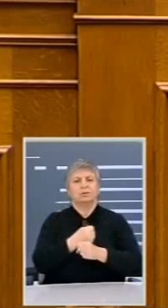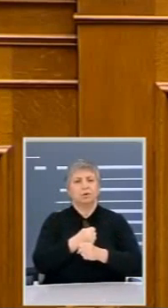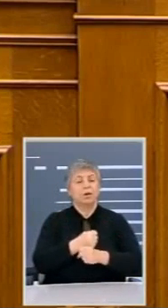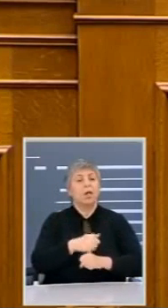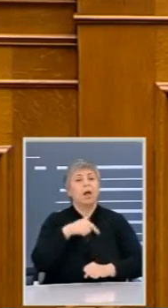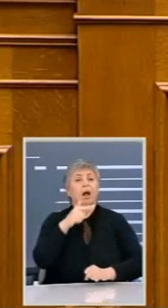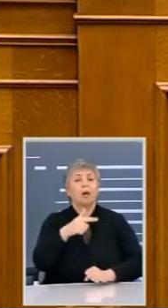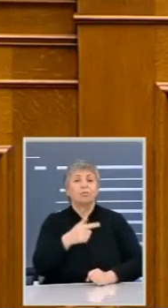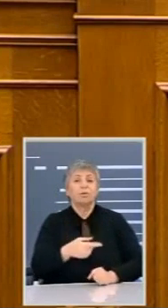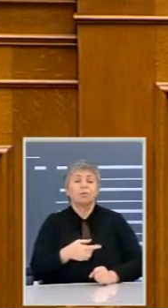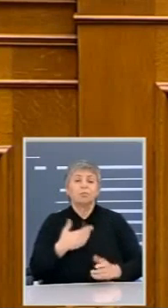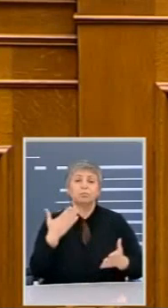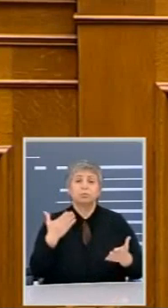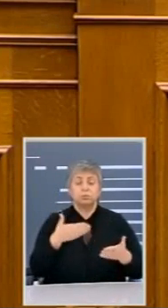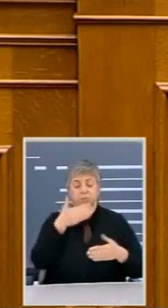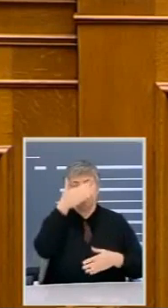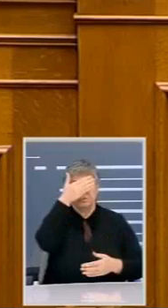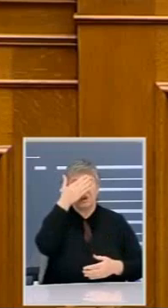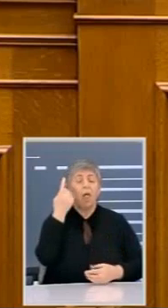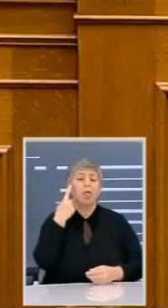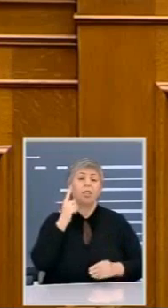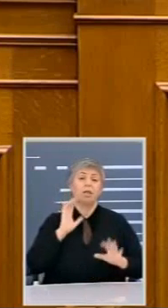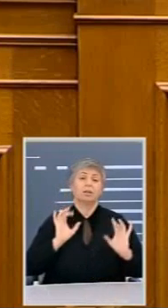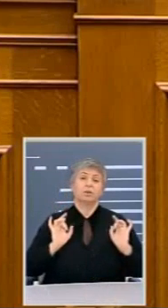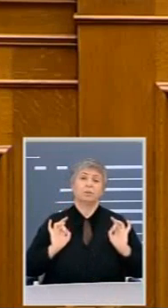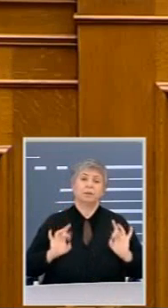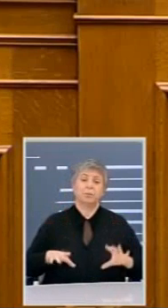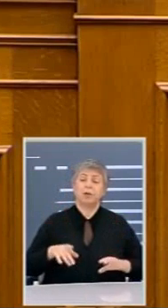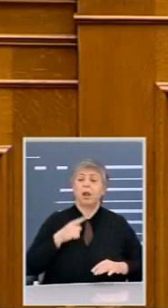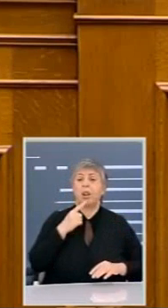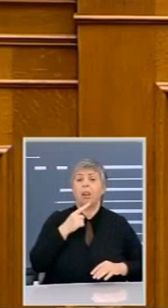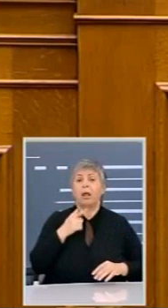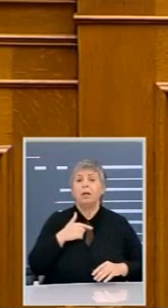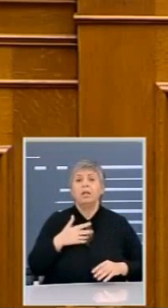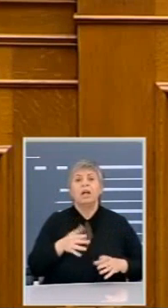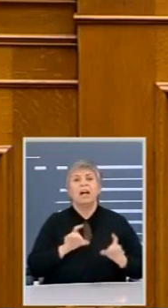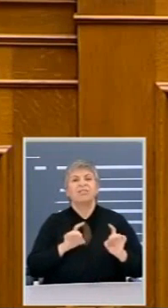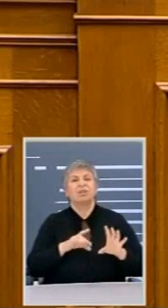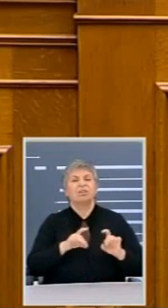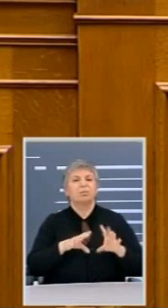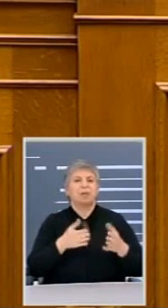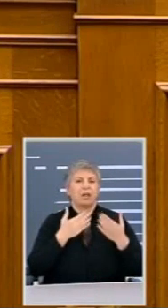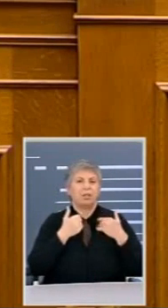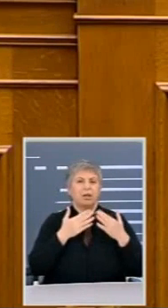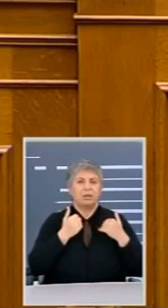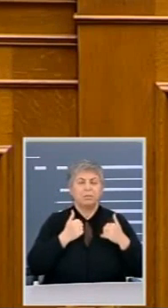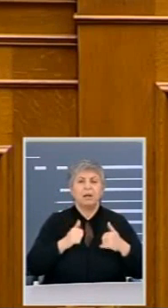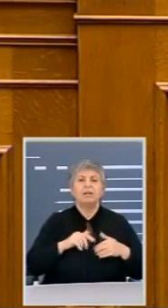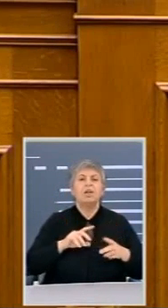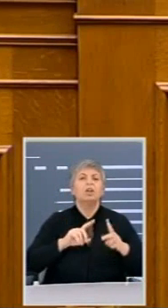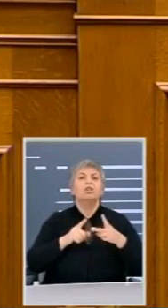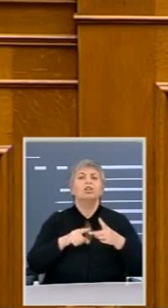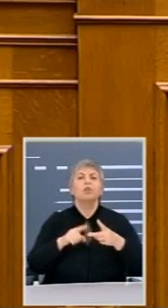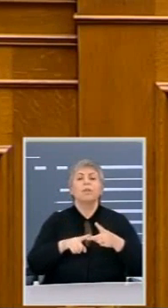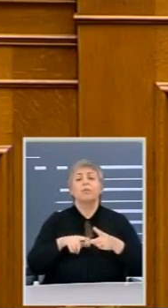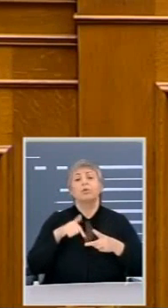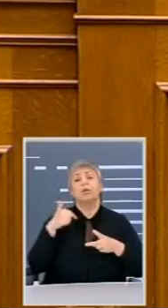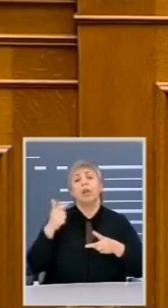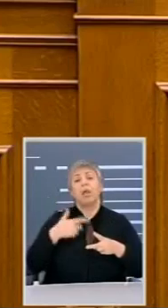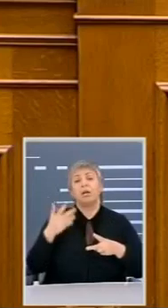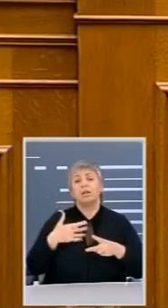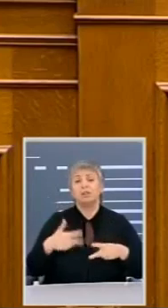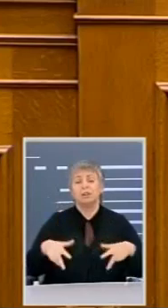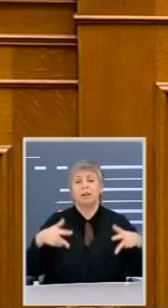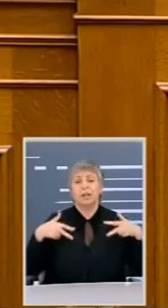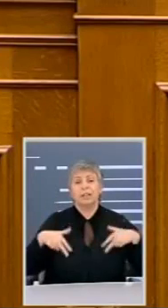τίποτα. Το ένα κόμμα μίλησε για άνθρακες στο Θησαυρός και το άλλο για βατερλό της κυβέρνησης ΣΥΡΙΖΑ ΑΝΕΛ.